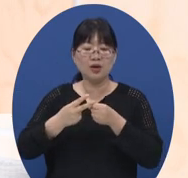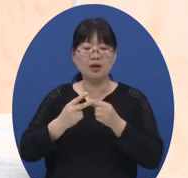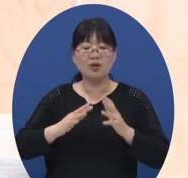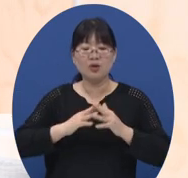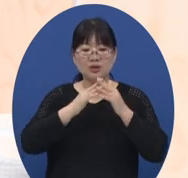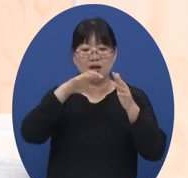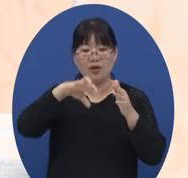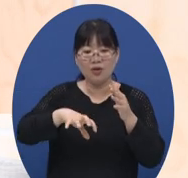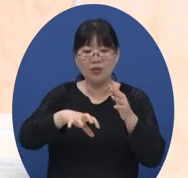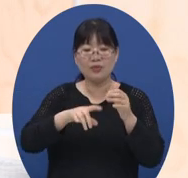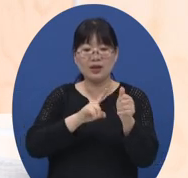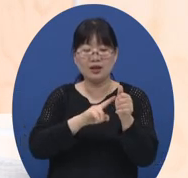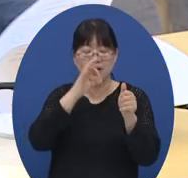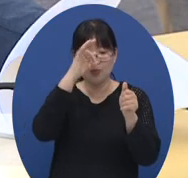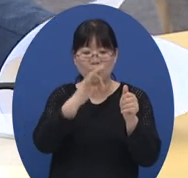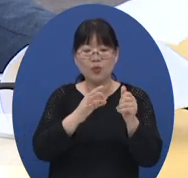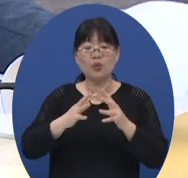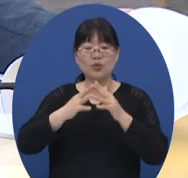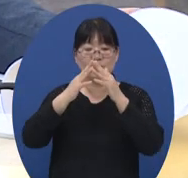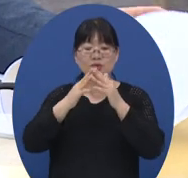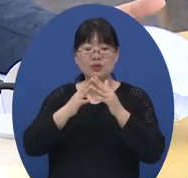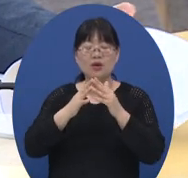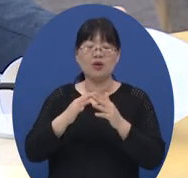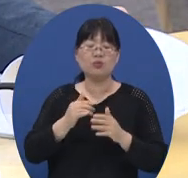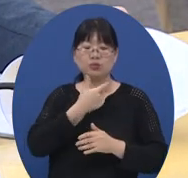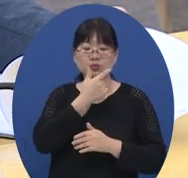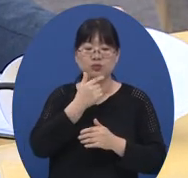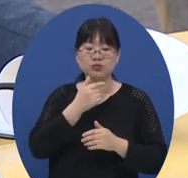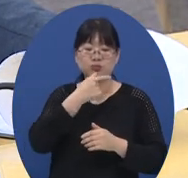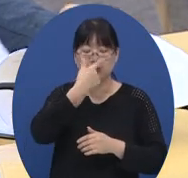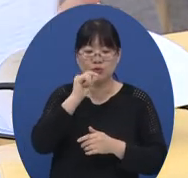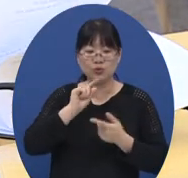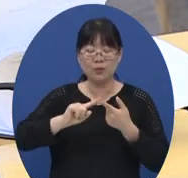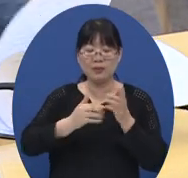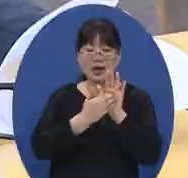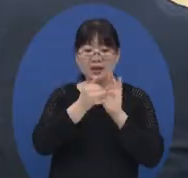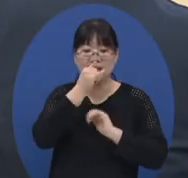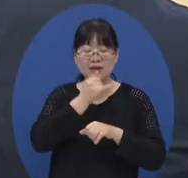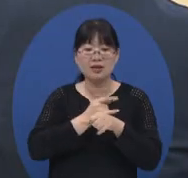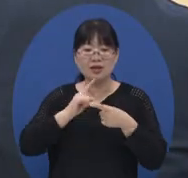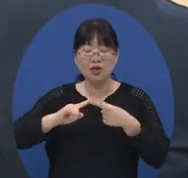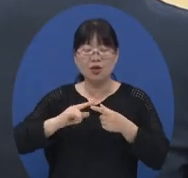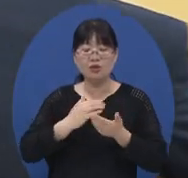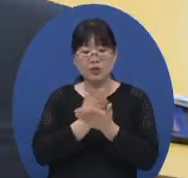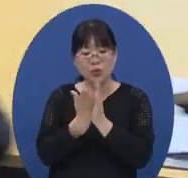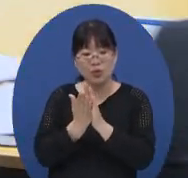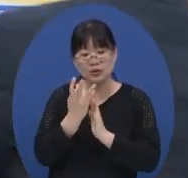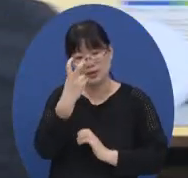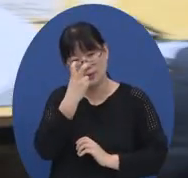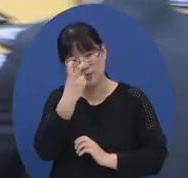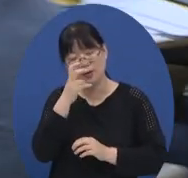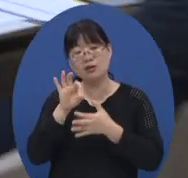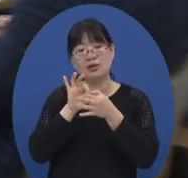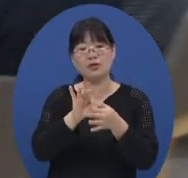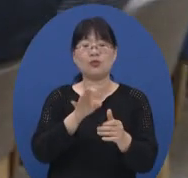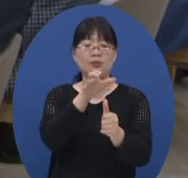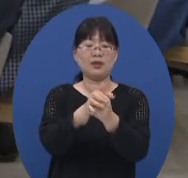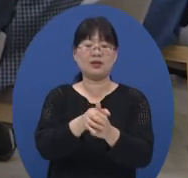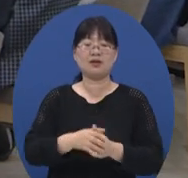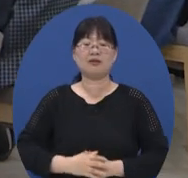2년간 돈의 공사현장을 대상으로 건설공사 붓을 방지 제 예방 품질 안전관리 등의 감리 활동을 하게